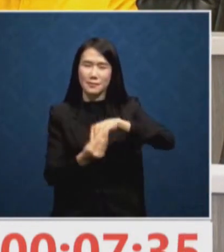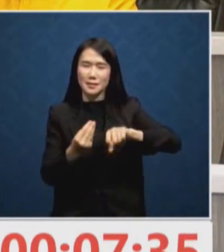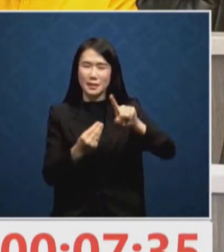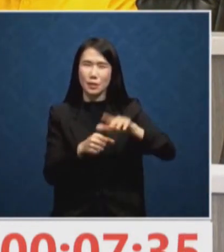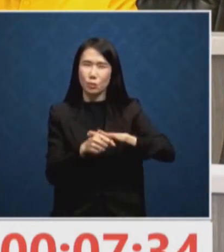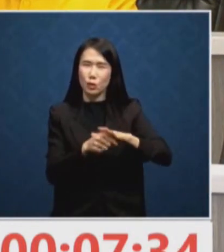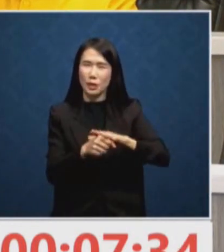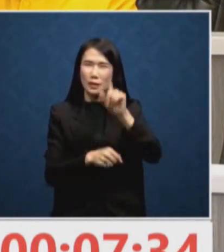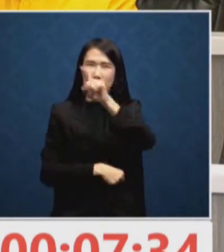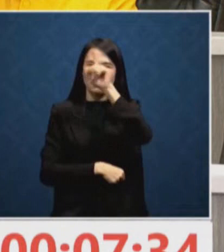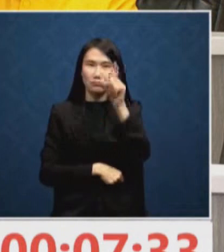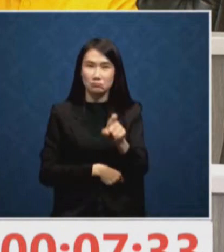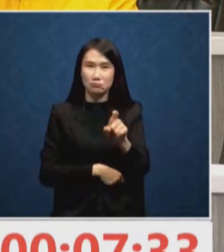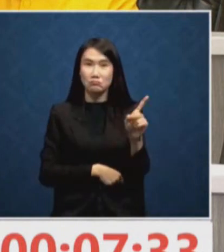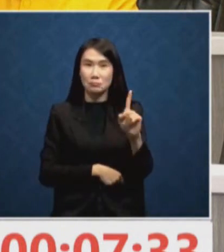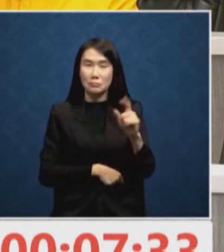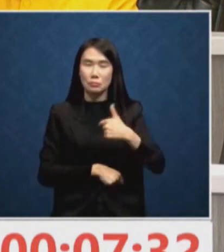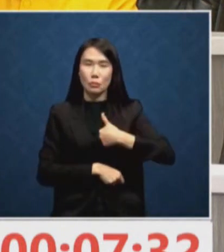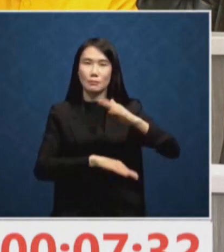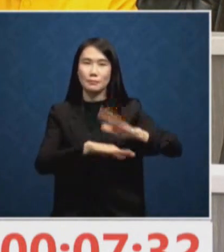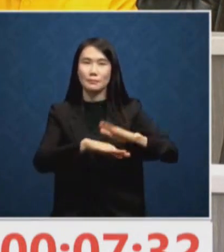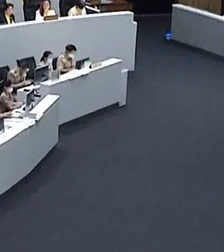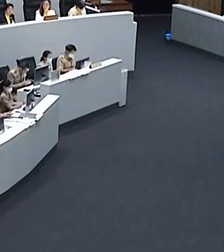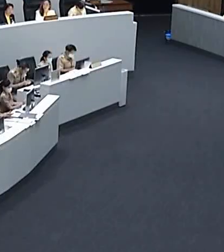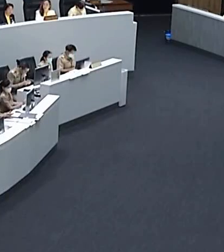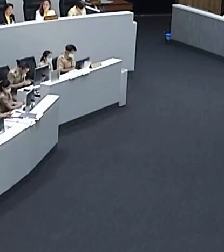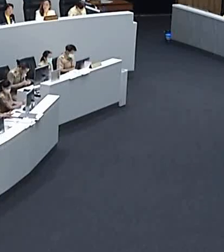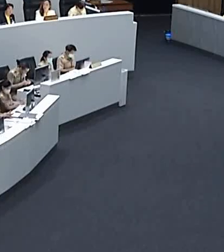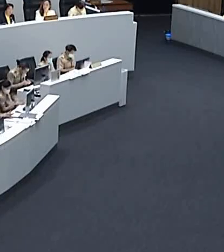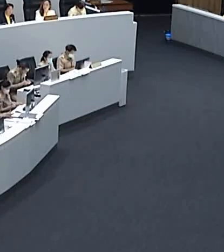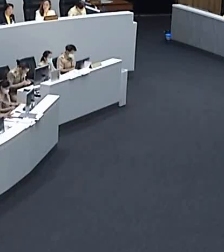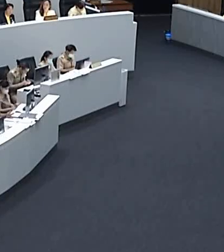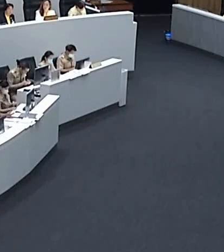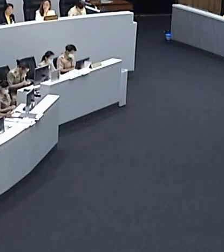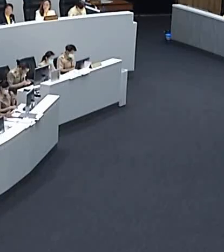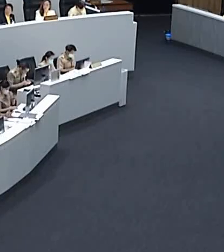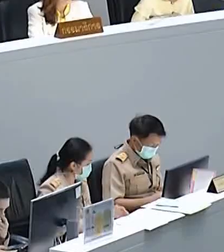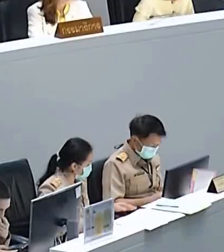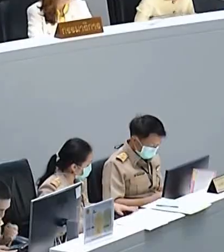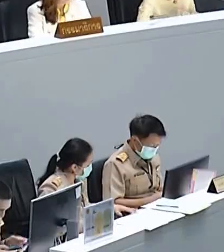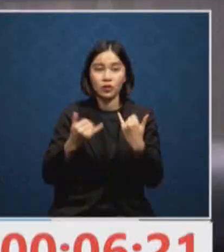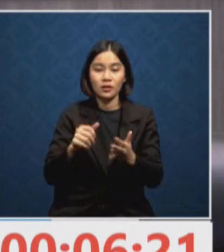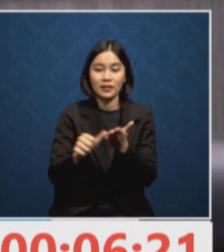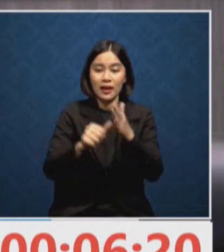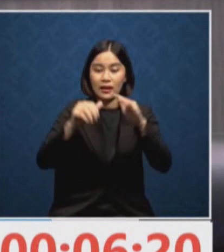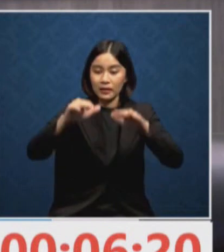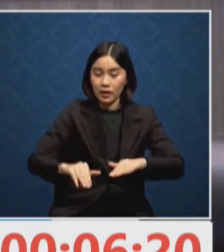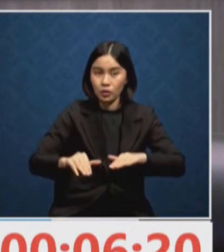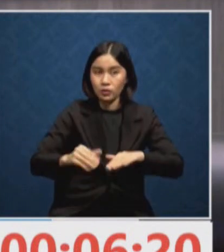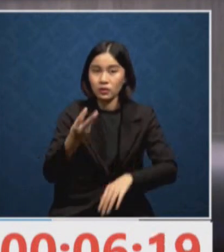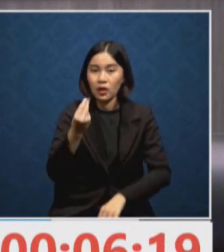2567จะดีกว่านะคะนี่เป็นข้อแนะนำของคุณพิสิทธ์ค่ะในขณะที่คุณอาจารย์นันทนา